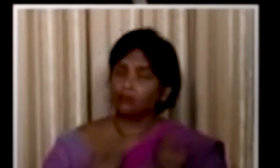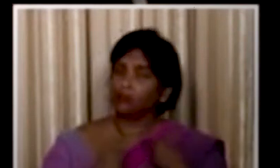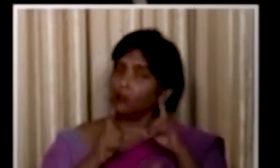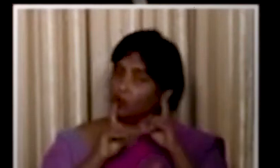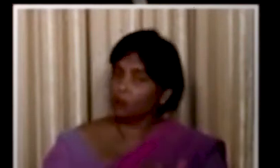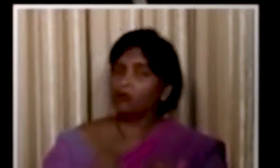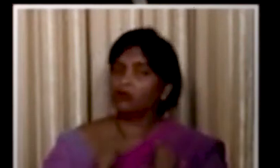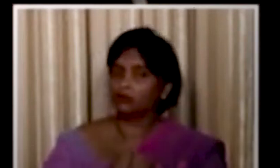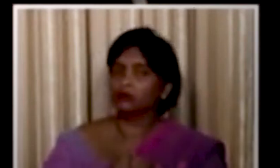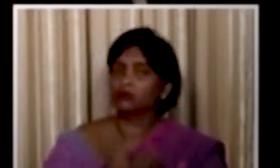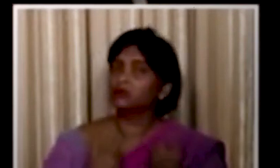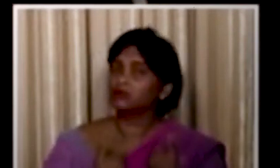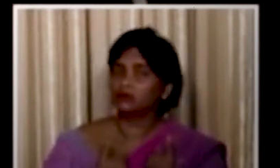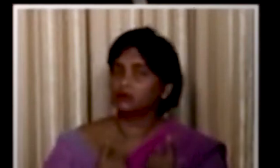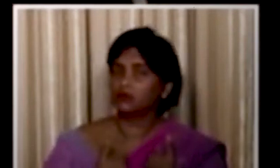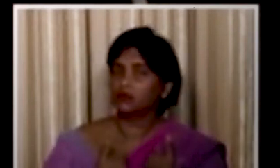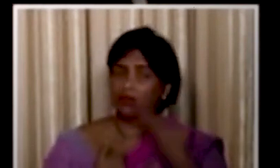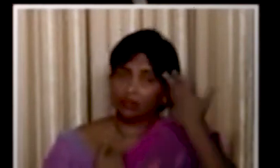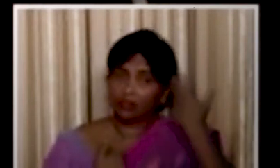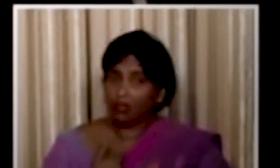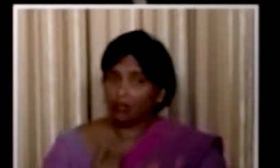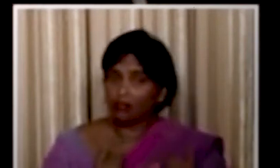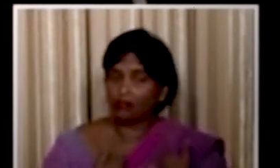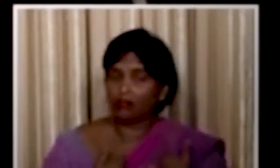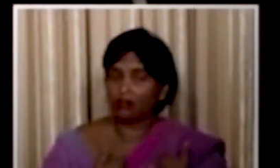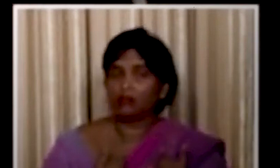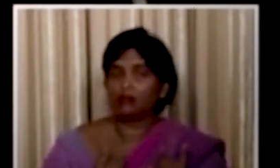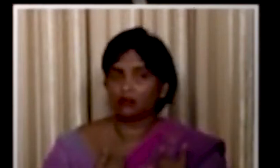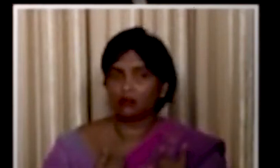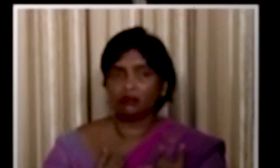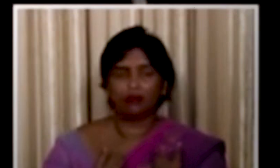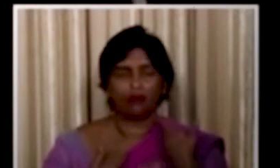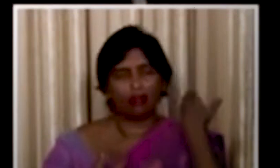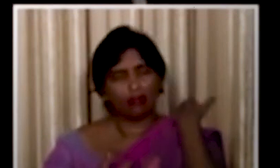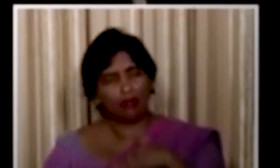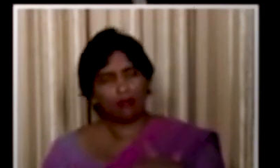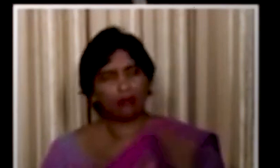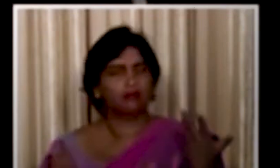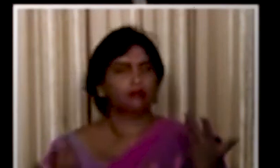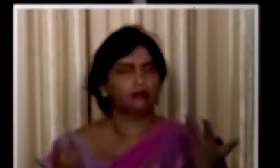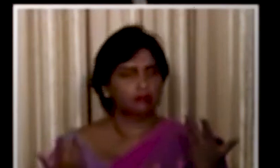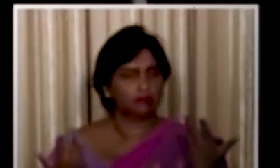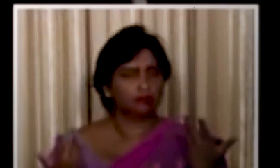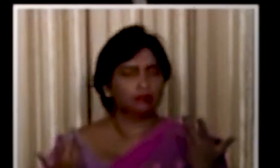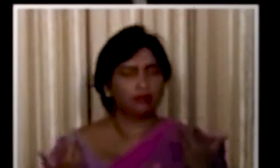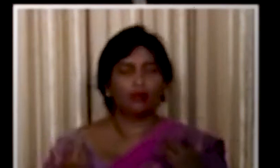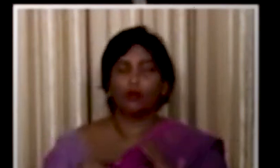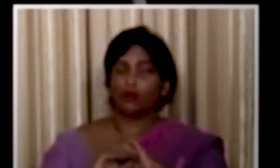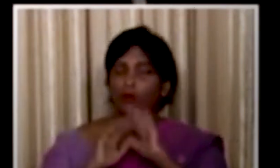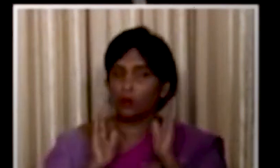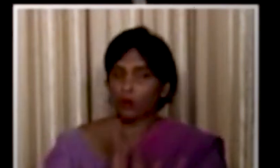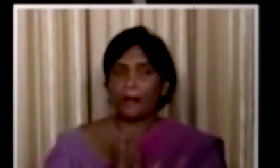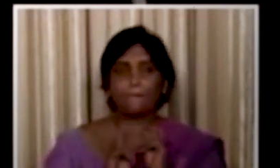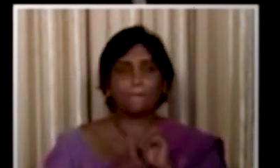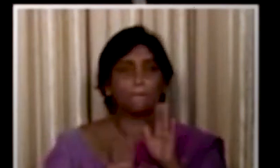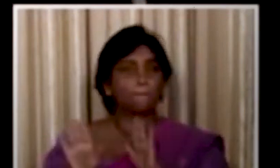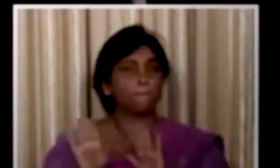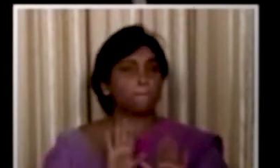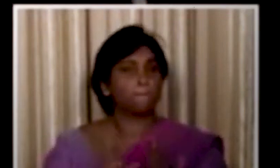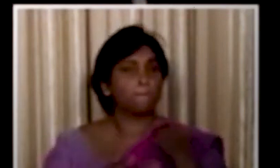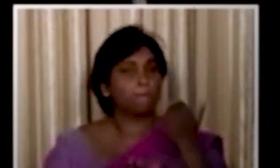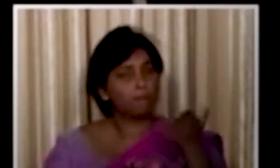அதில் இறந்தால், அதை கூட சபாநாயகரோ இந்த ஆட்சியாளர்களோ கண்டுபிடிக்க